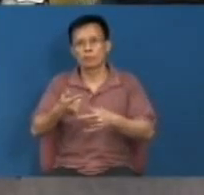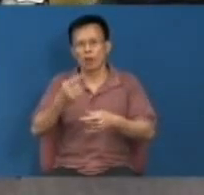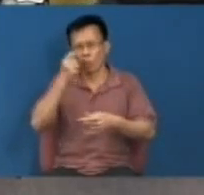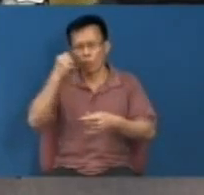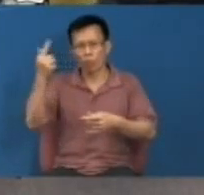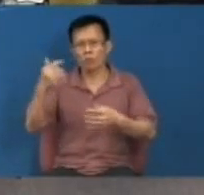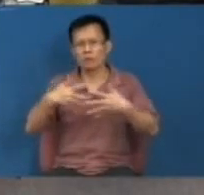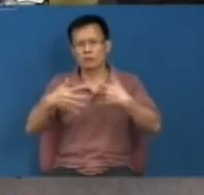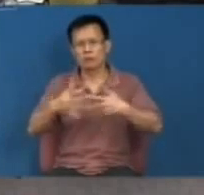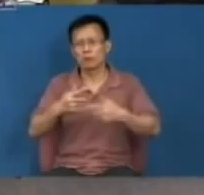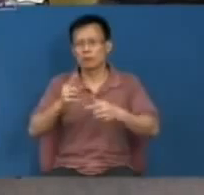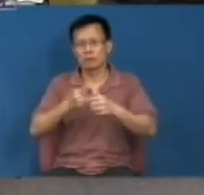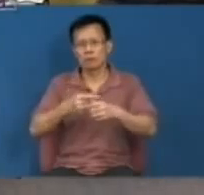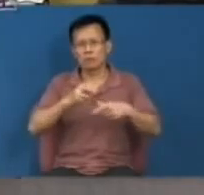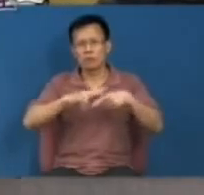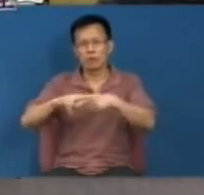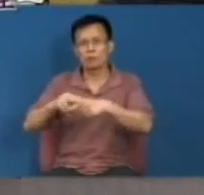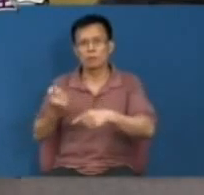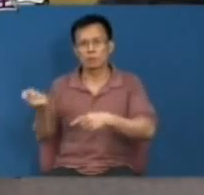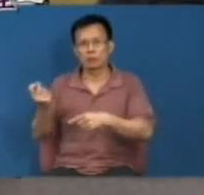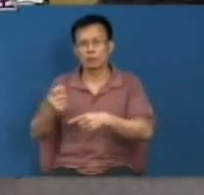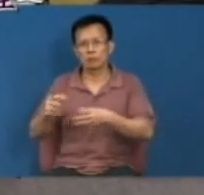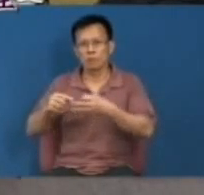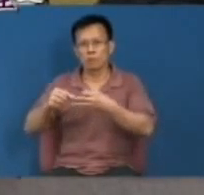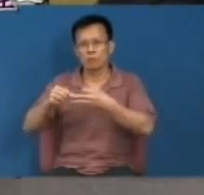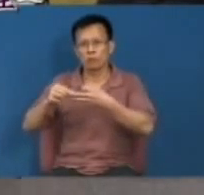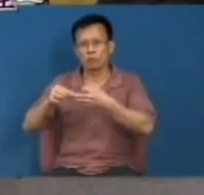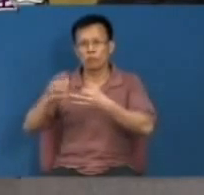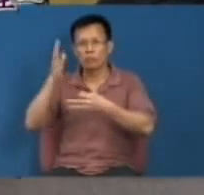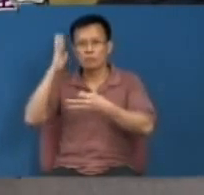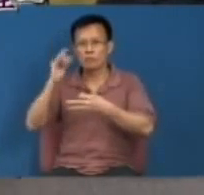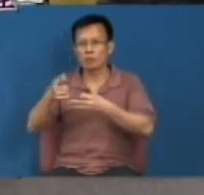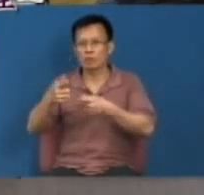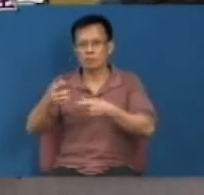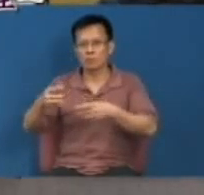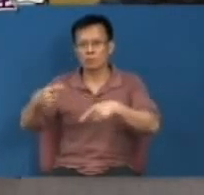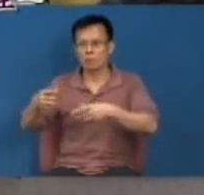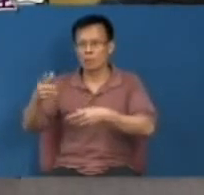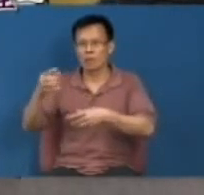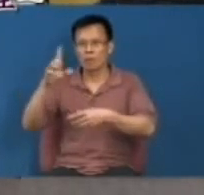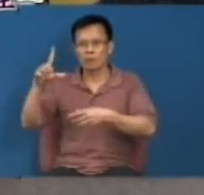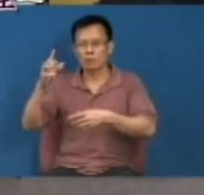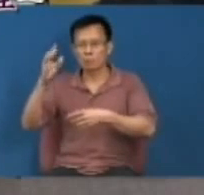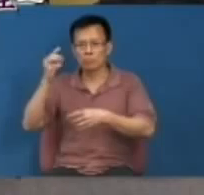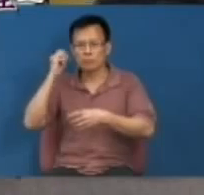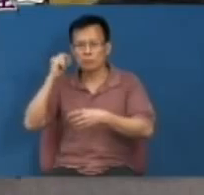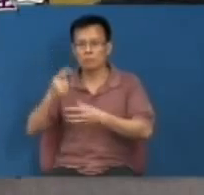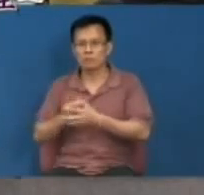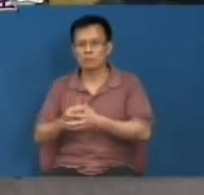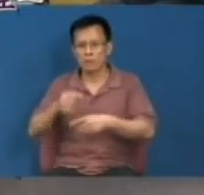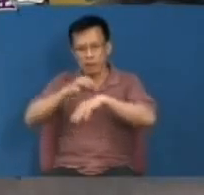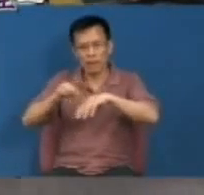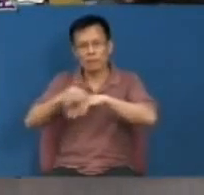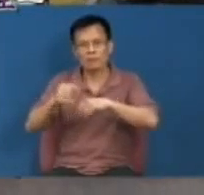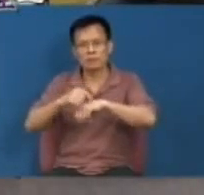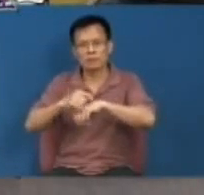事。我哋首先介紹下咧，我隔離一位杜先生，一位何先生，隔離係劉小姐。我哋慳翻啲時間啦，唔好